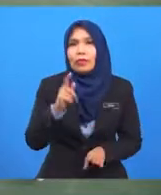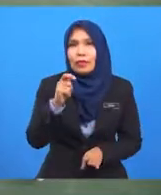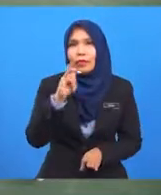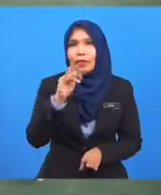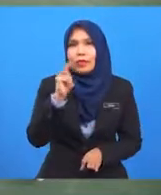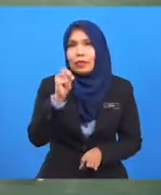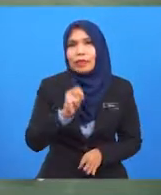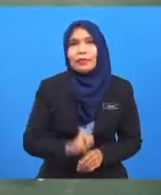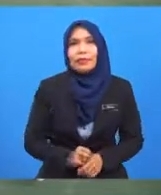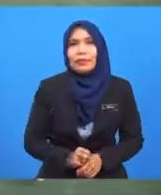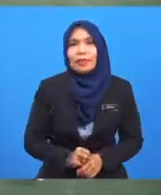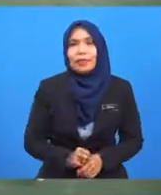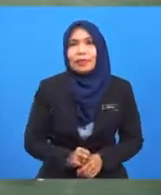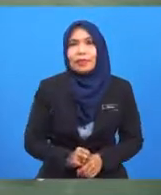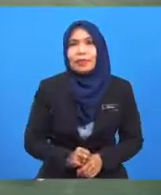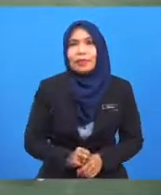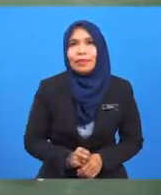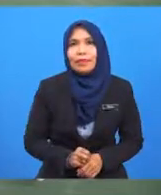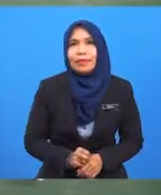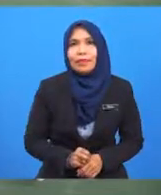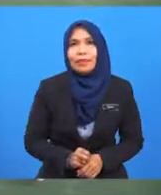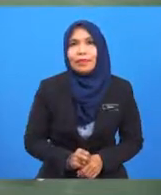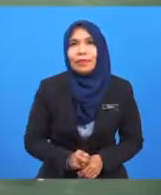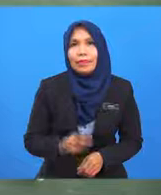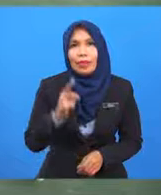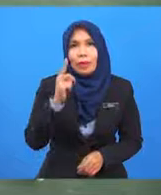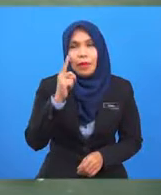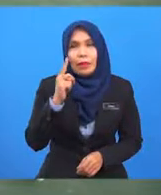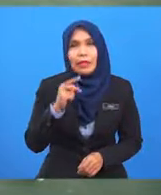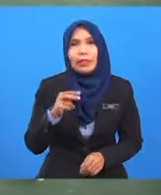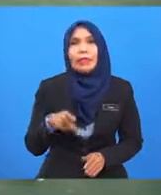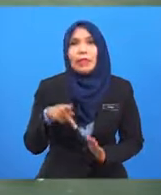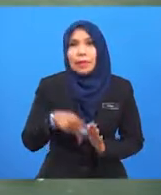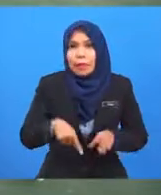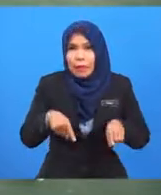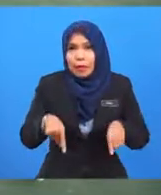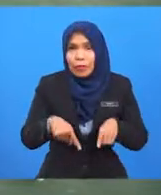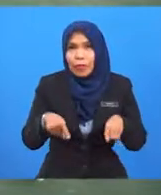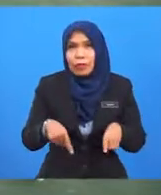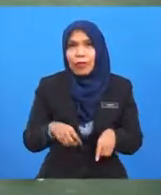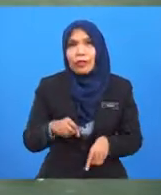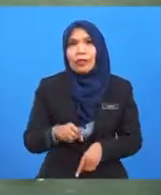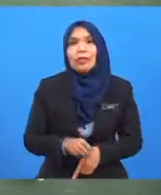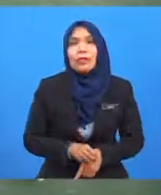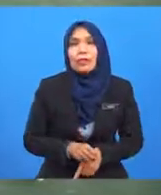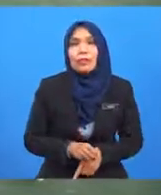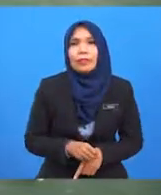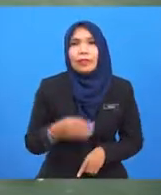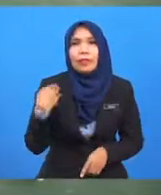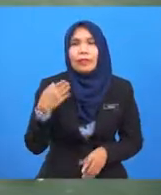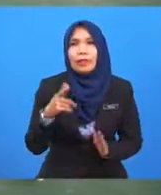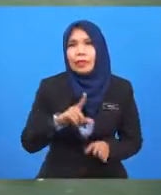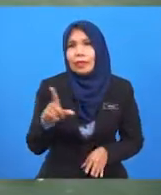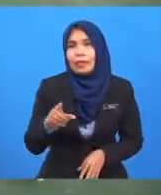beban. Manakala, mata pemutar skru adalah satu titik tetap,